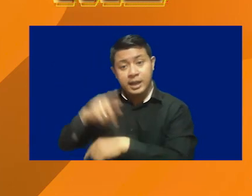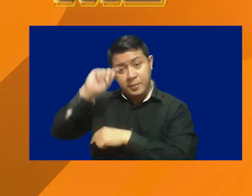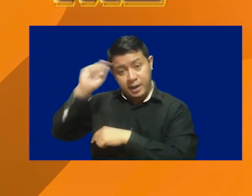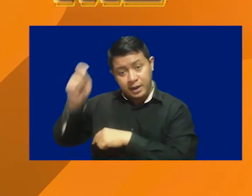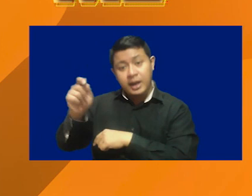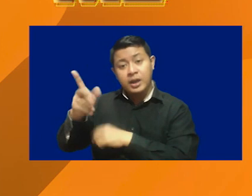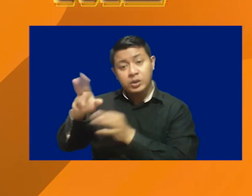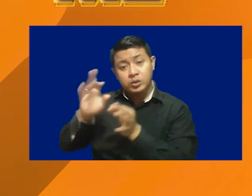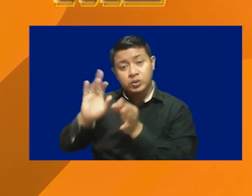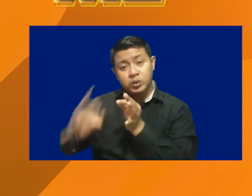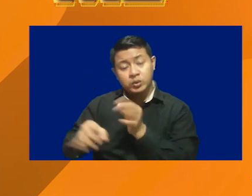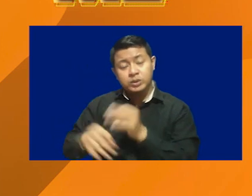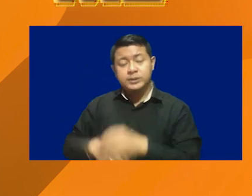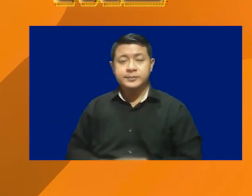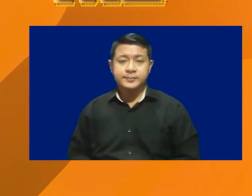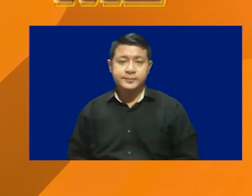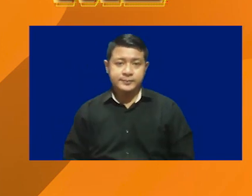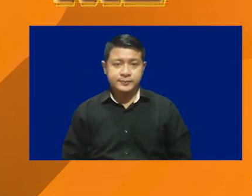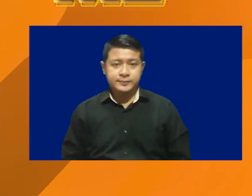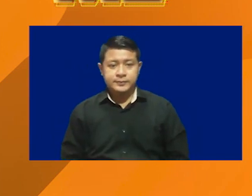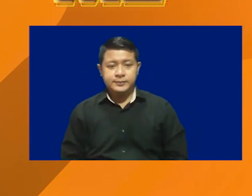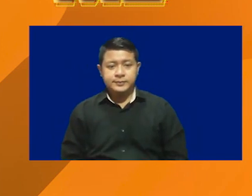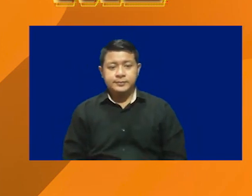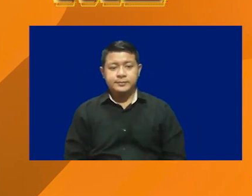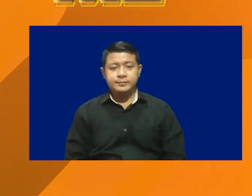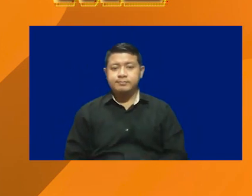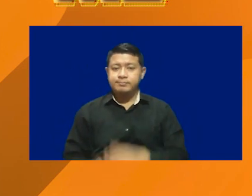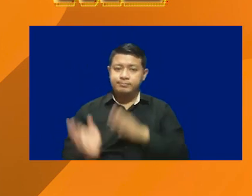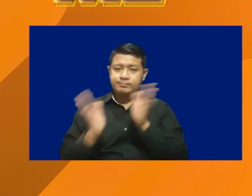Hendaknya kita saling menghargai. Itulah solusinya.